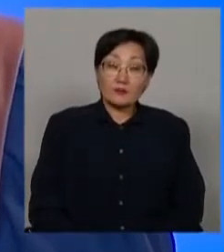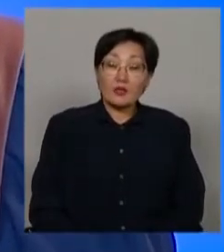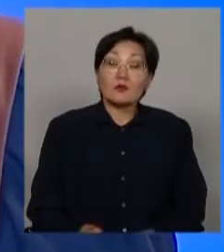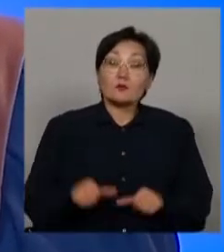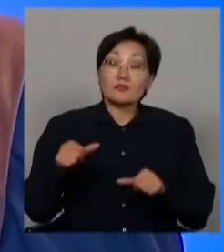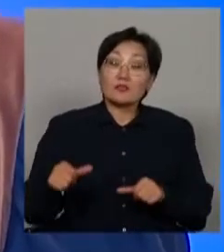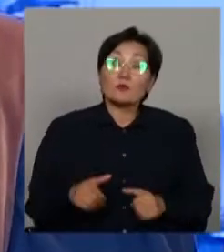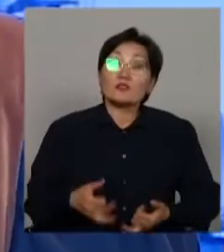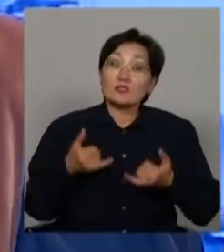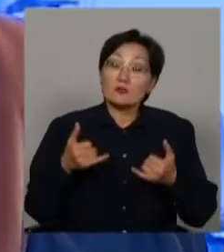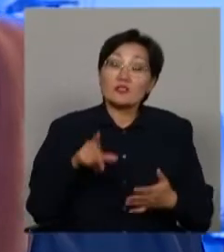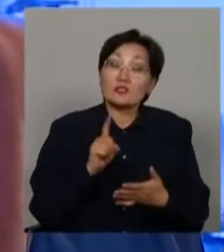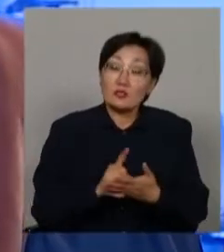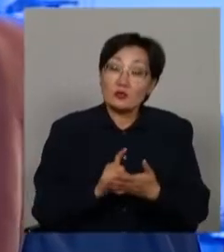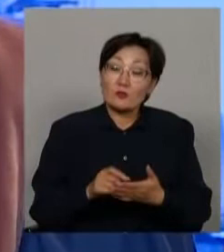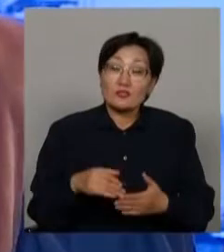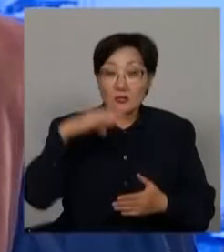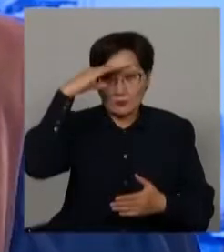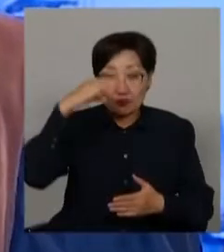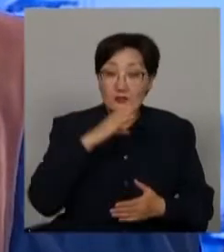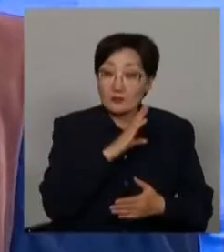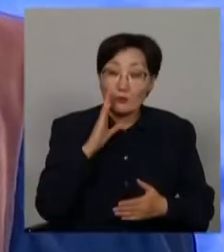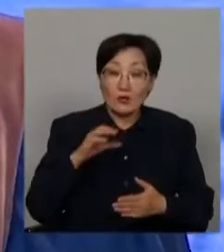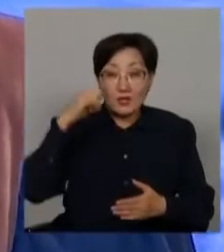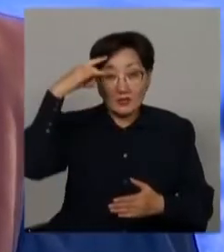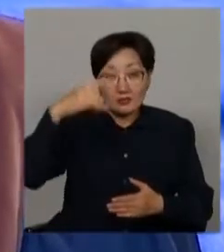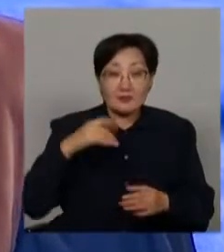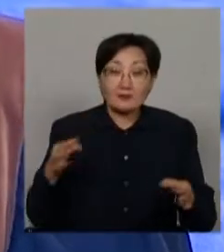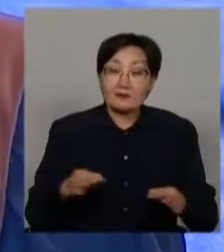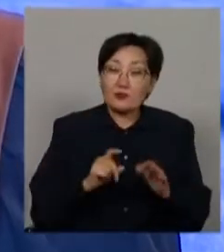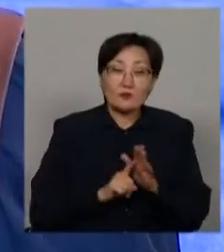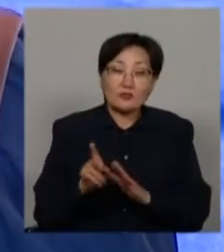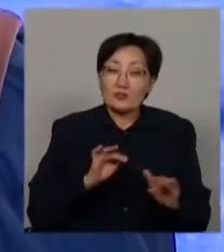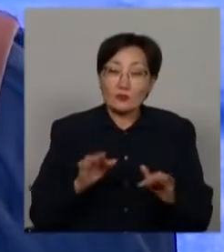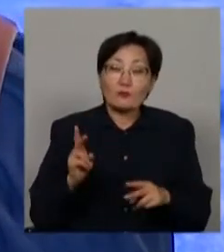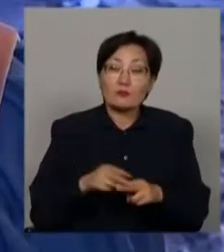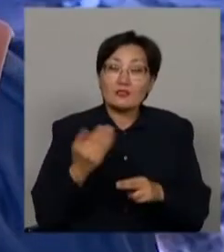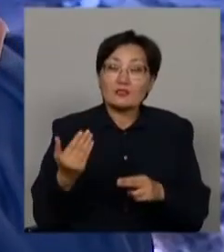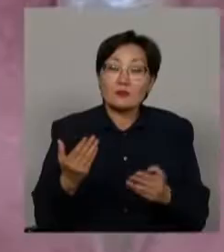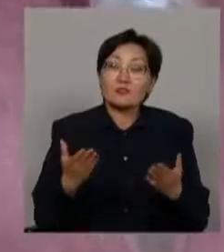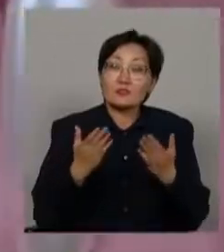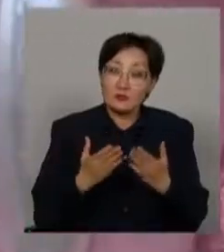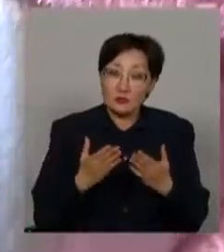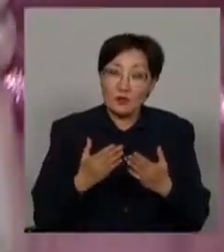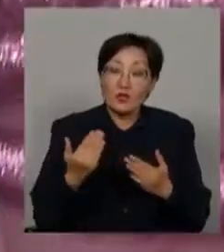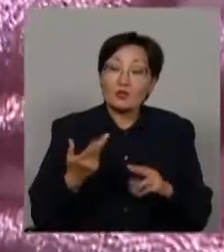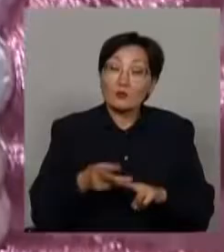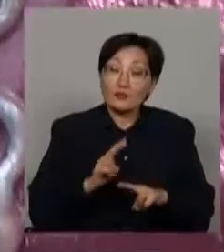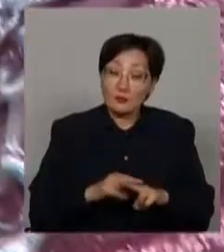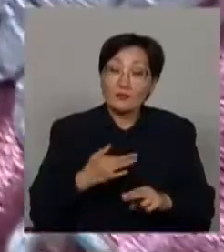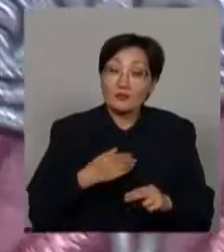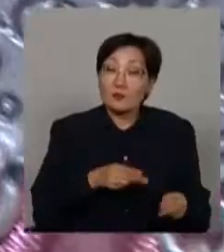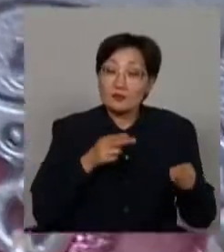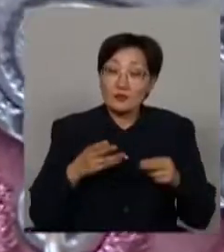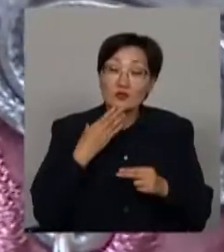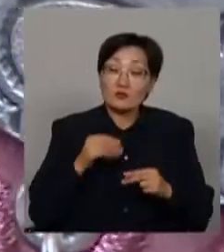Особое почтение должно отдаваться родителям. Казахи никогда не начинали дело без их благословения. Именно поэтому я